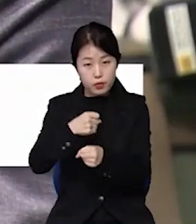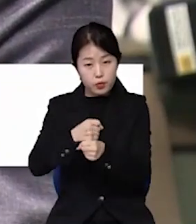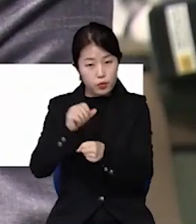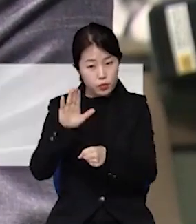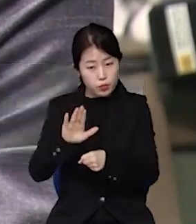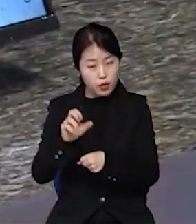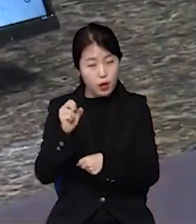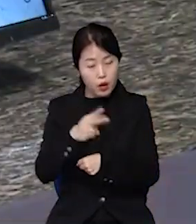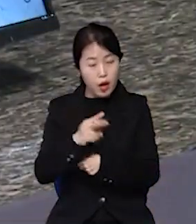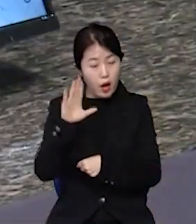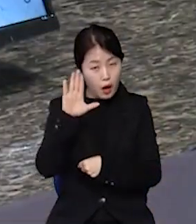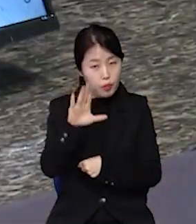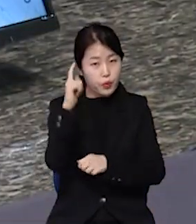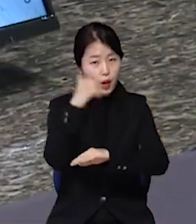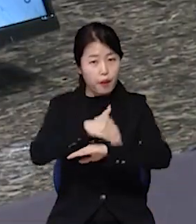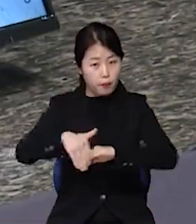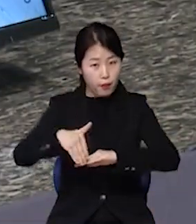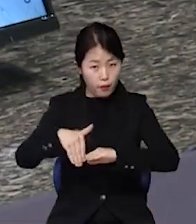전략을 수립할 예정입니다.